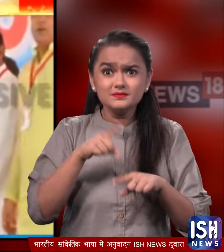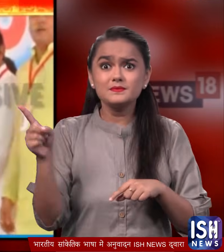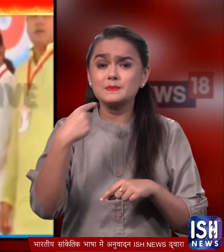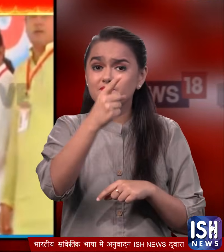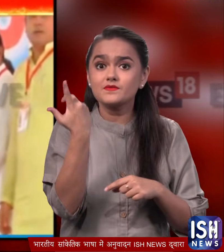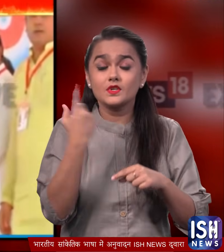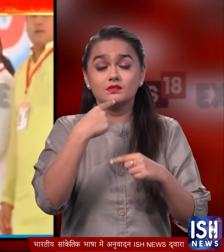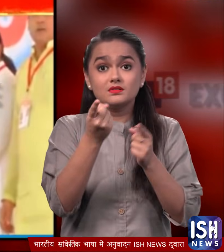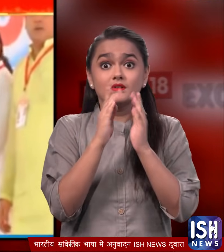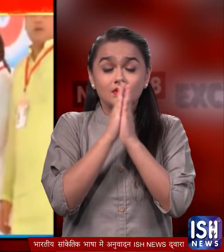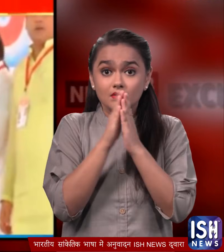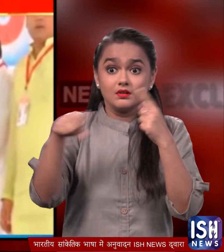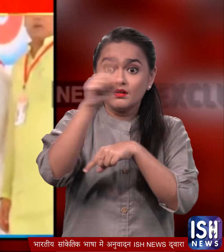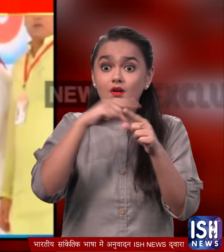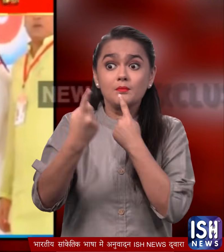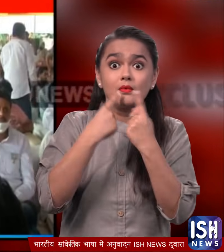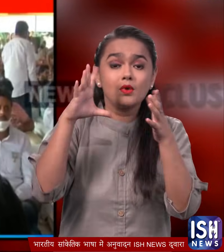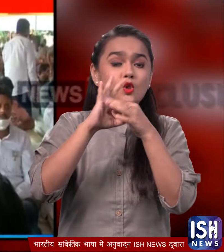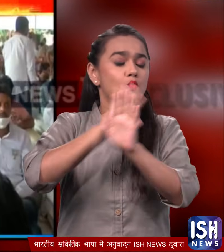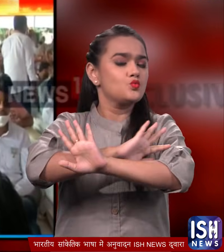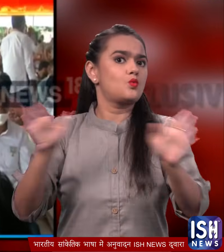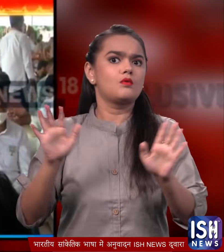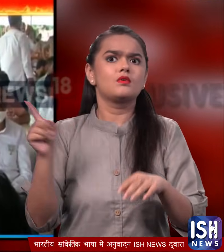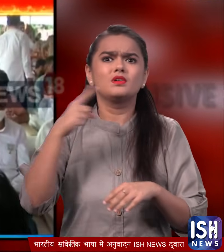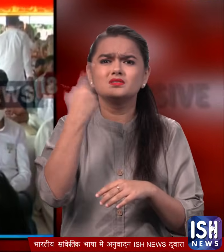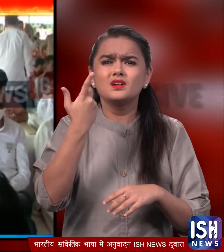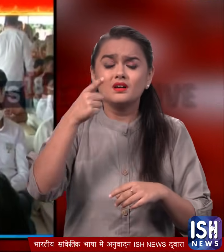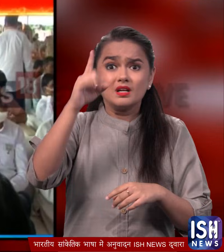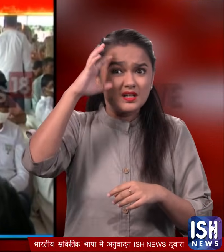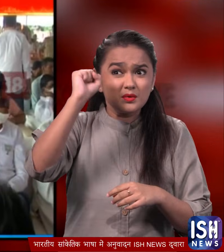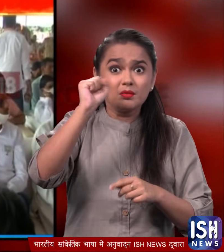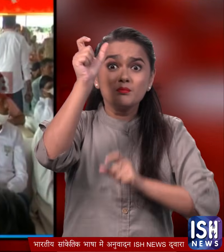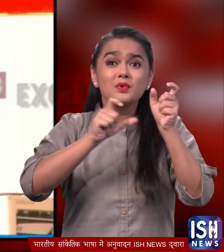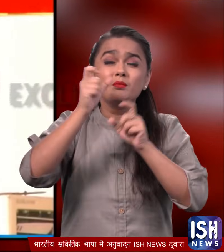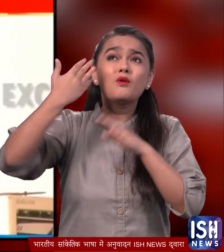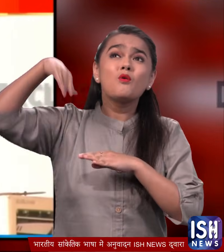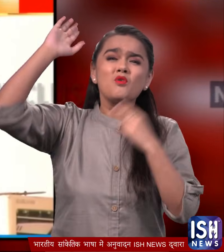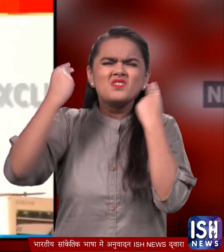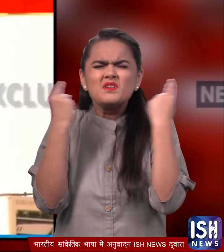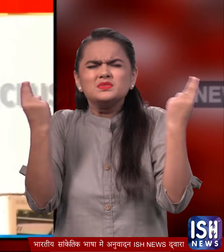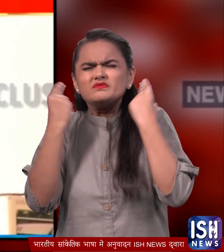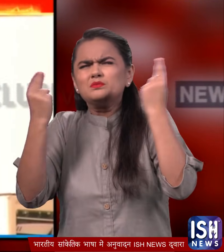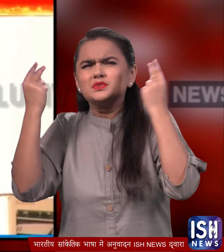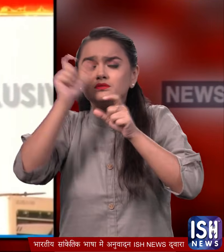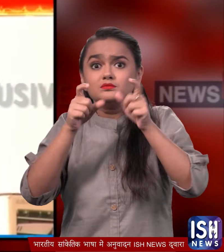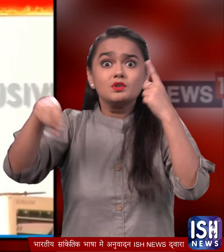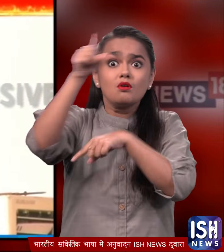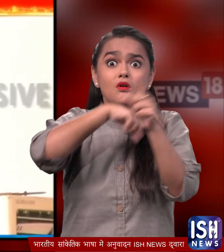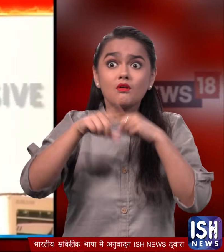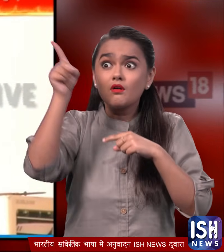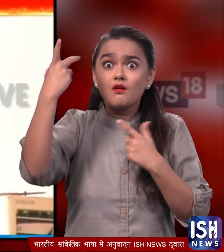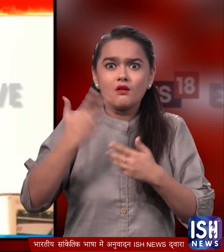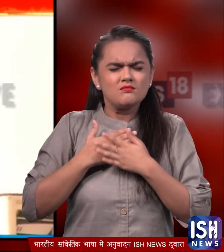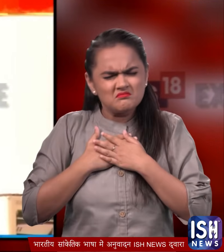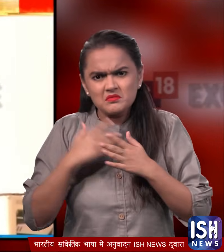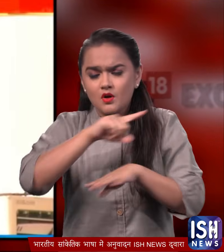उन्हें जातियों के बंधन से दूर रखने की अपील कर दी। महापुरुषों को याद करना कि कभी भी हमें महापुरुषों को